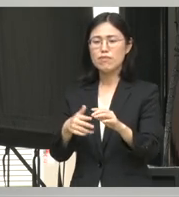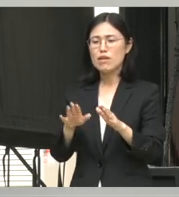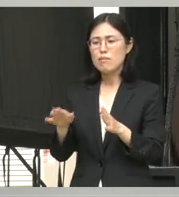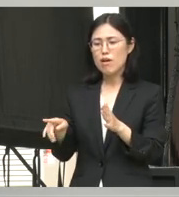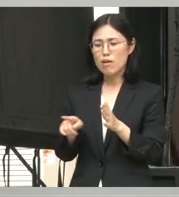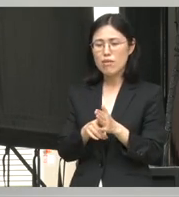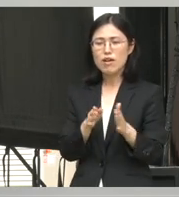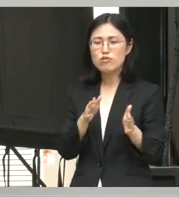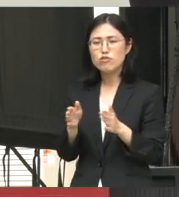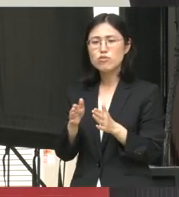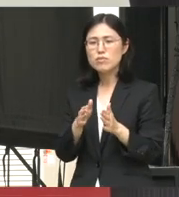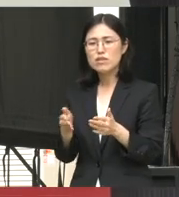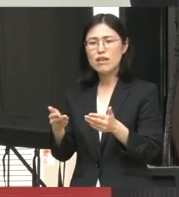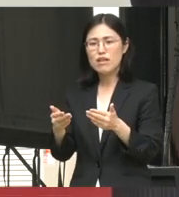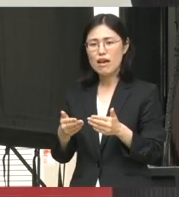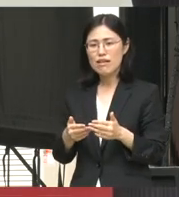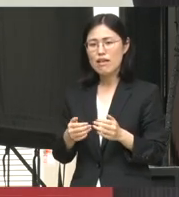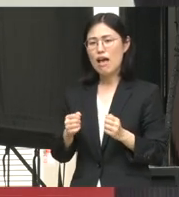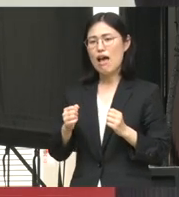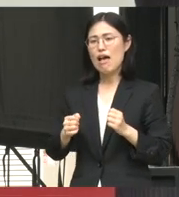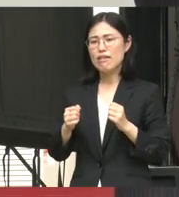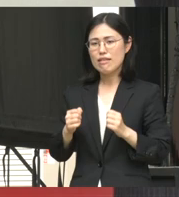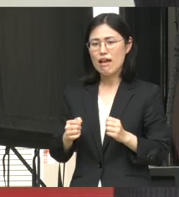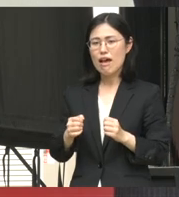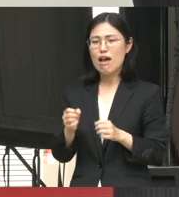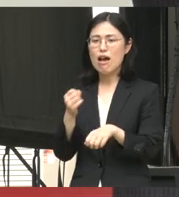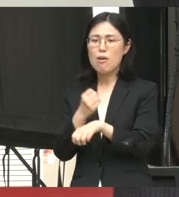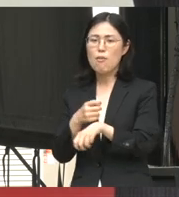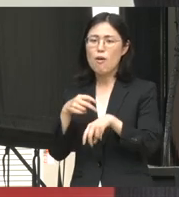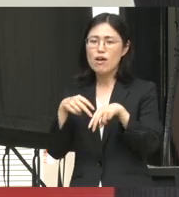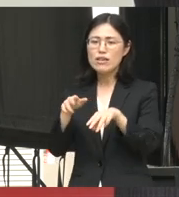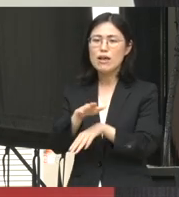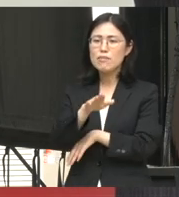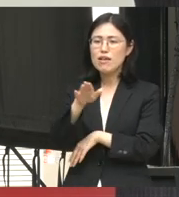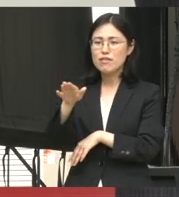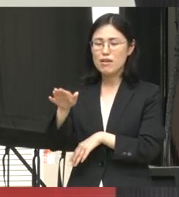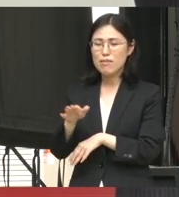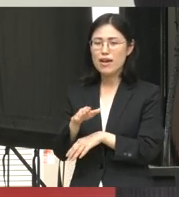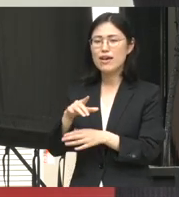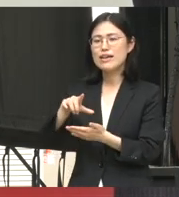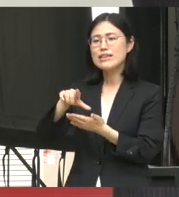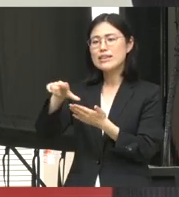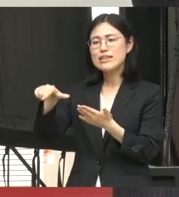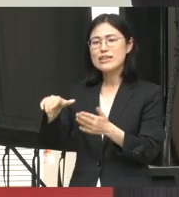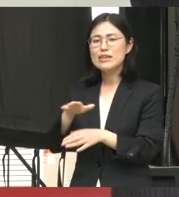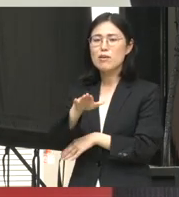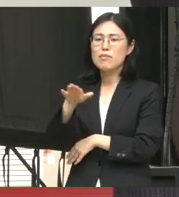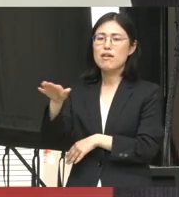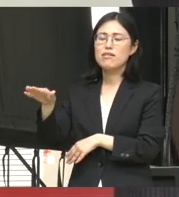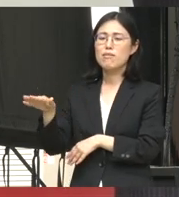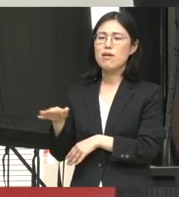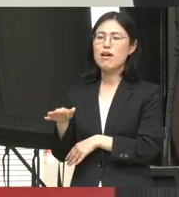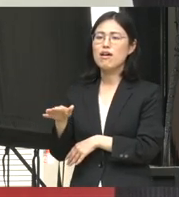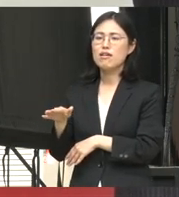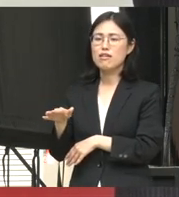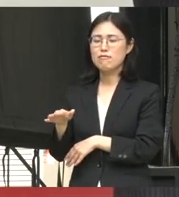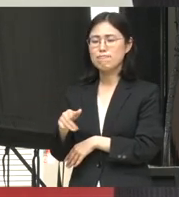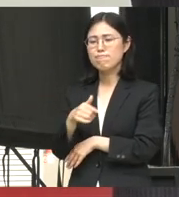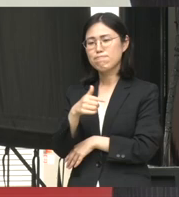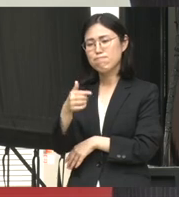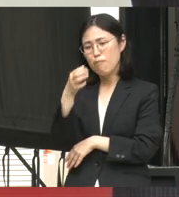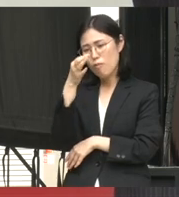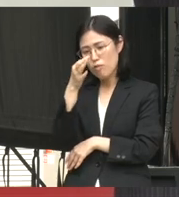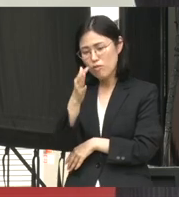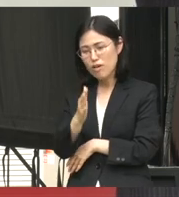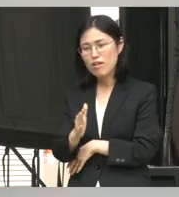たランナー、ボランティアの皆様、さらには地域の皆様には誠に申し訳なく思